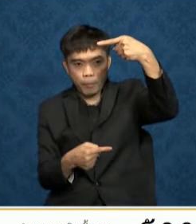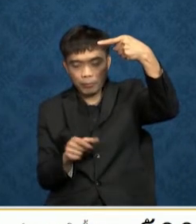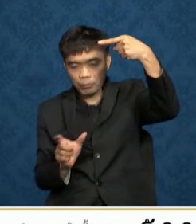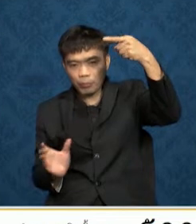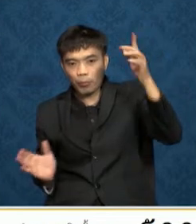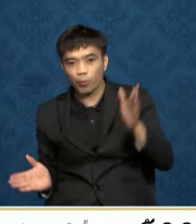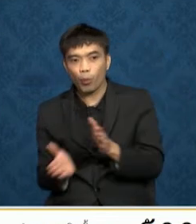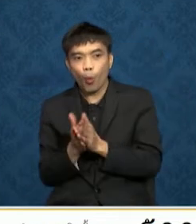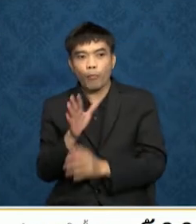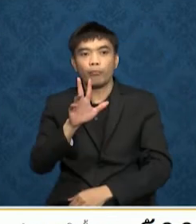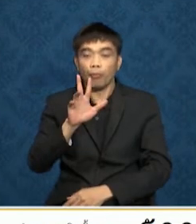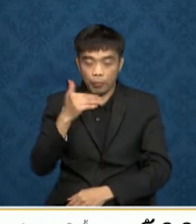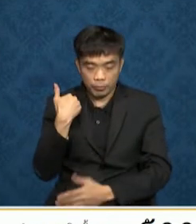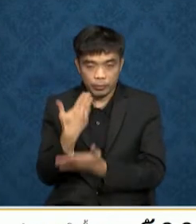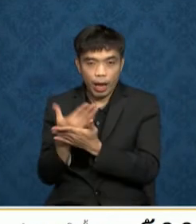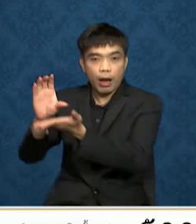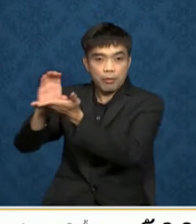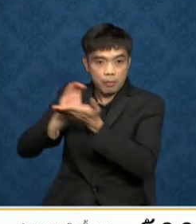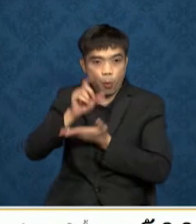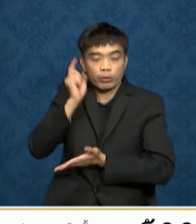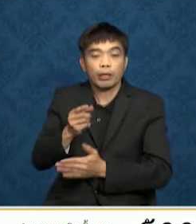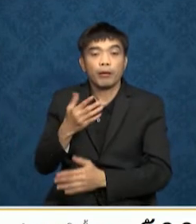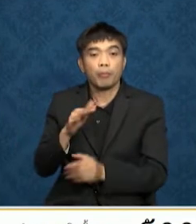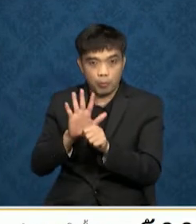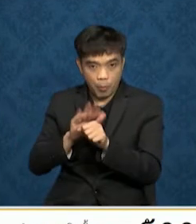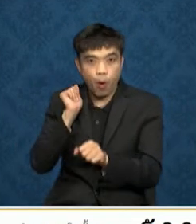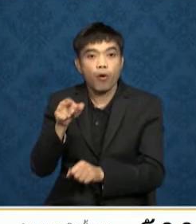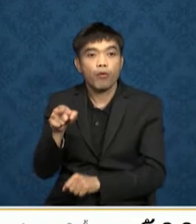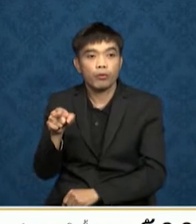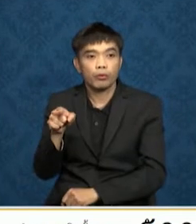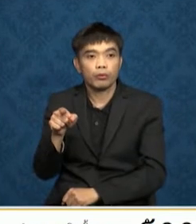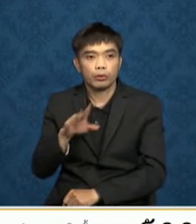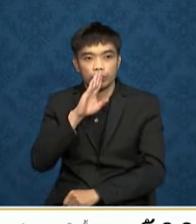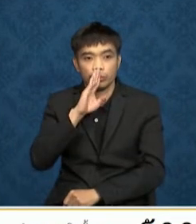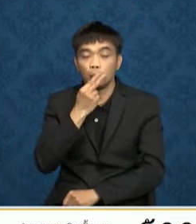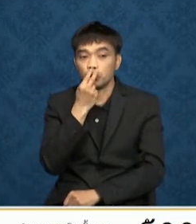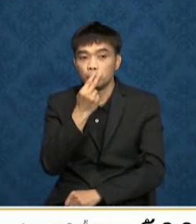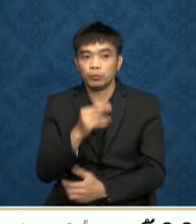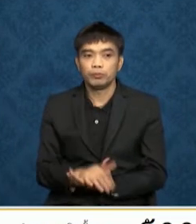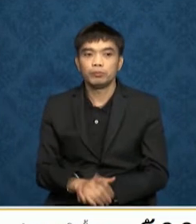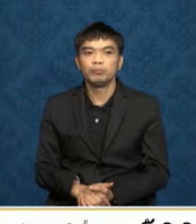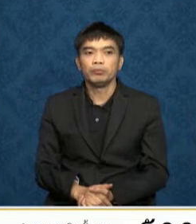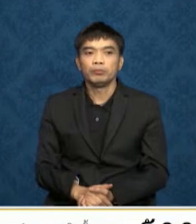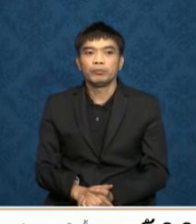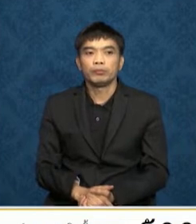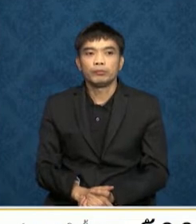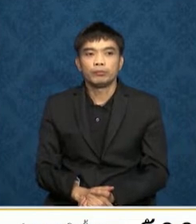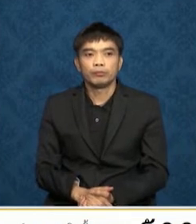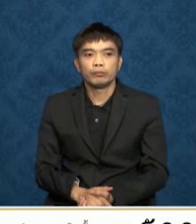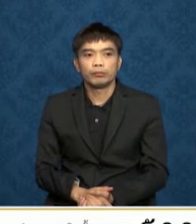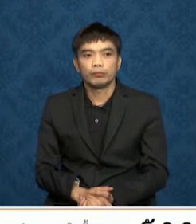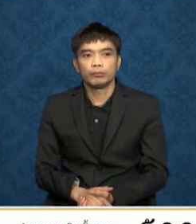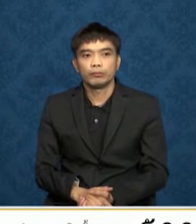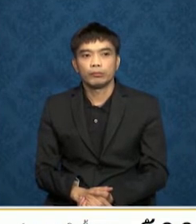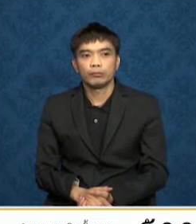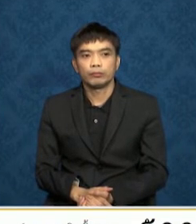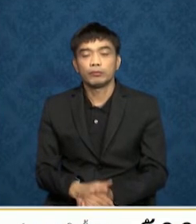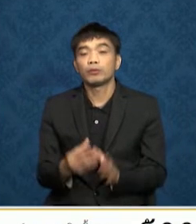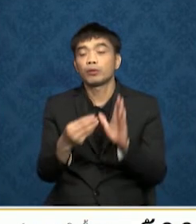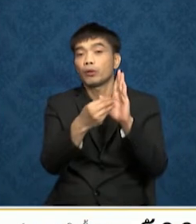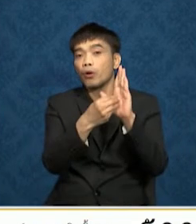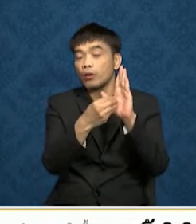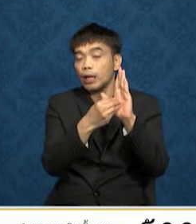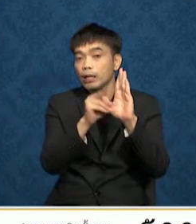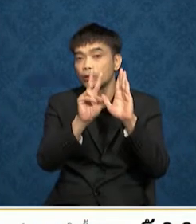สรรให้ทั้งประเทศ 76ที่แค่29,000ล้านบาทครับแต่คมได้ไปถึง